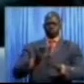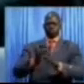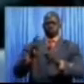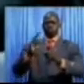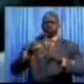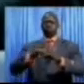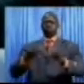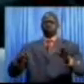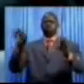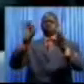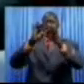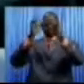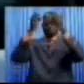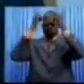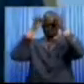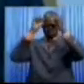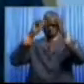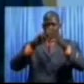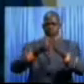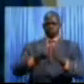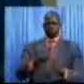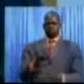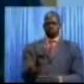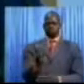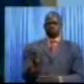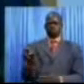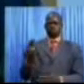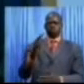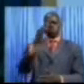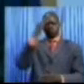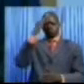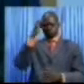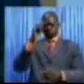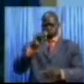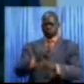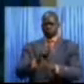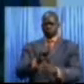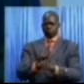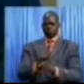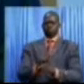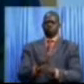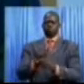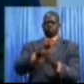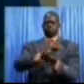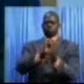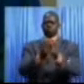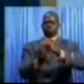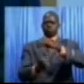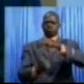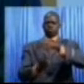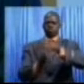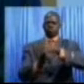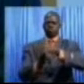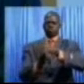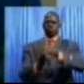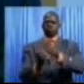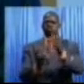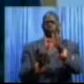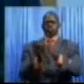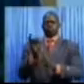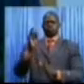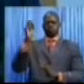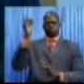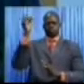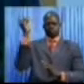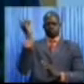élections présidentielles de 2010, vous vous engagez à œuvrer au redressement économique, à l'ancrage démocratique de la